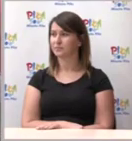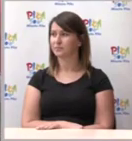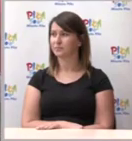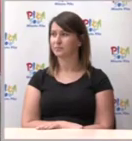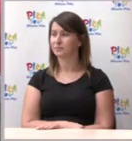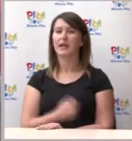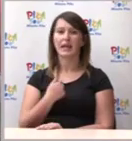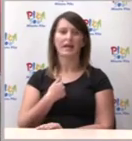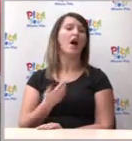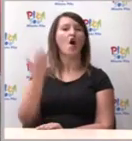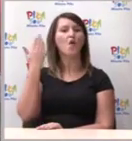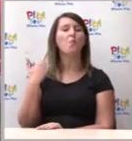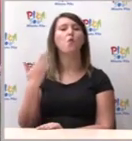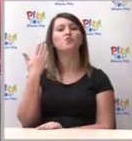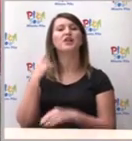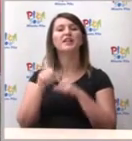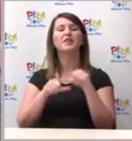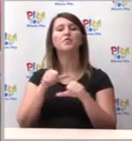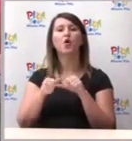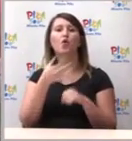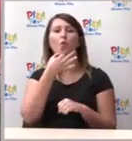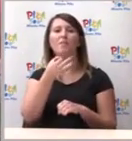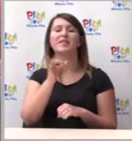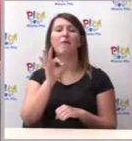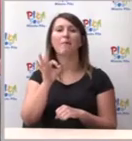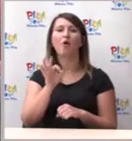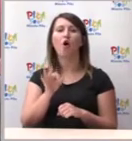pytałam o regulację rzeki Gwdy,